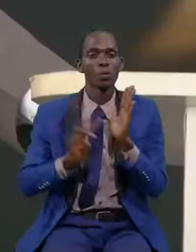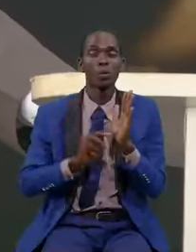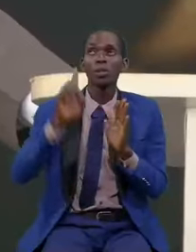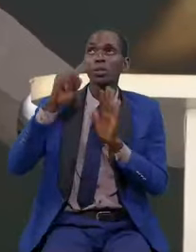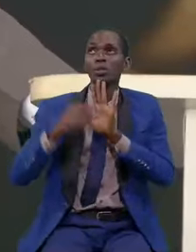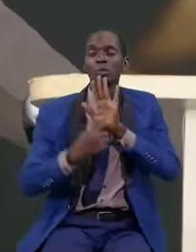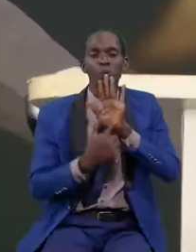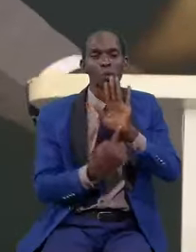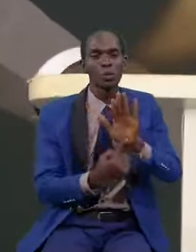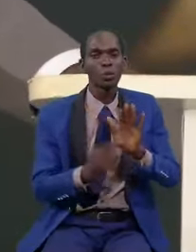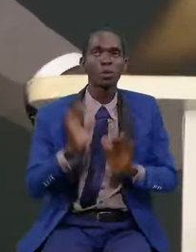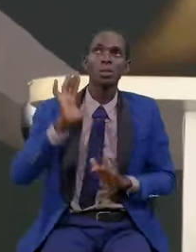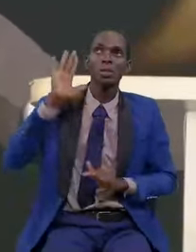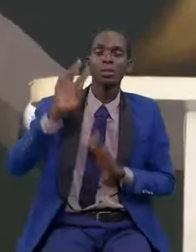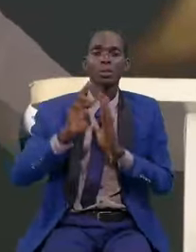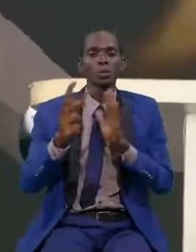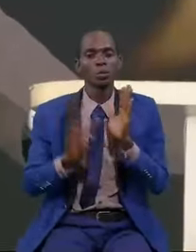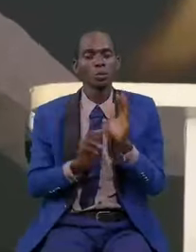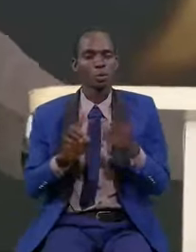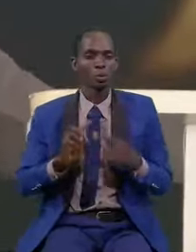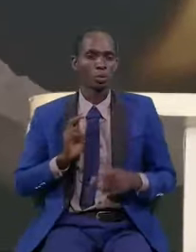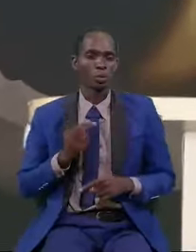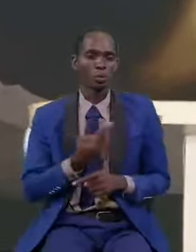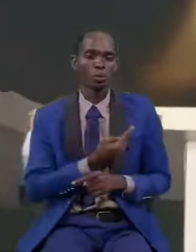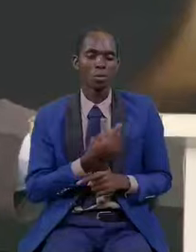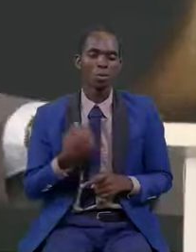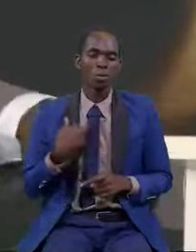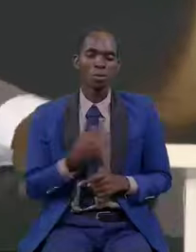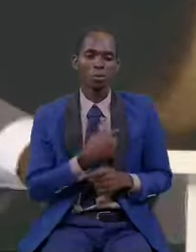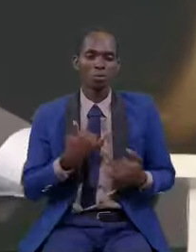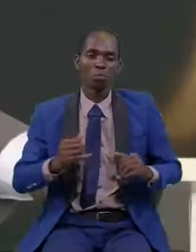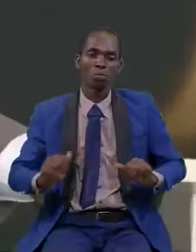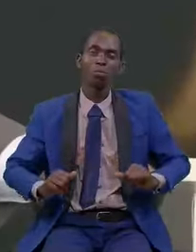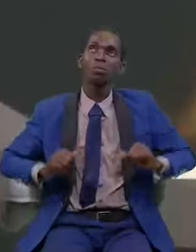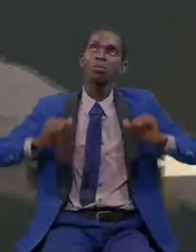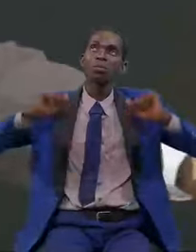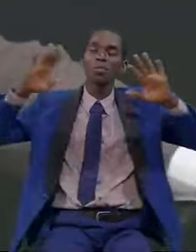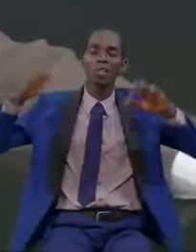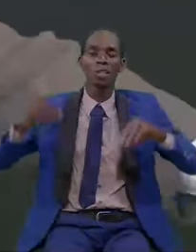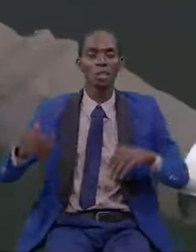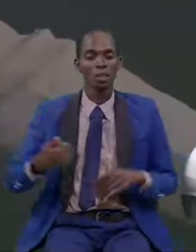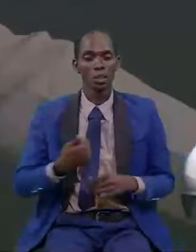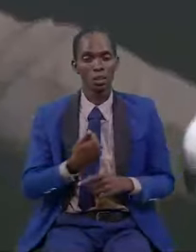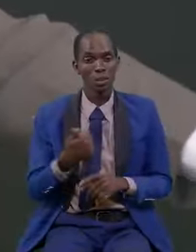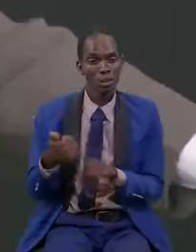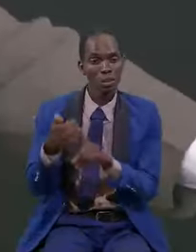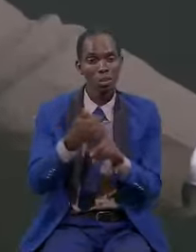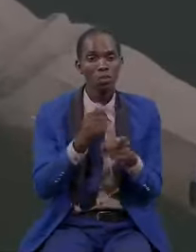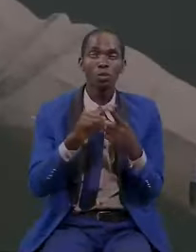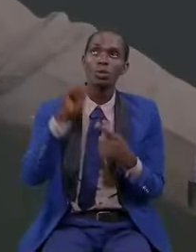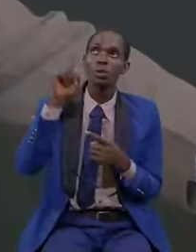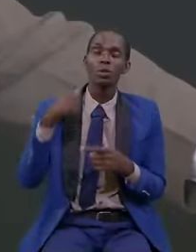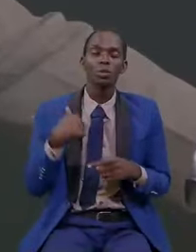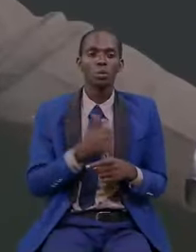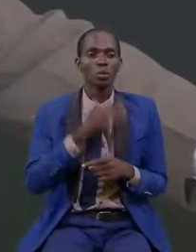Il nous révèle sa volonté et nous nous consacrons à lui. Nous sommes fidèles à sa parole, fidèles